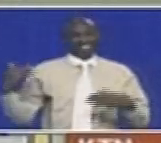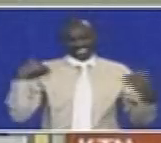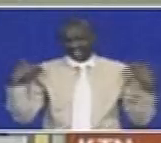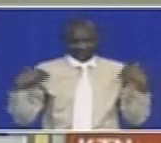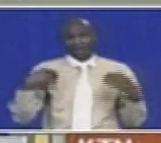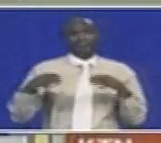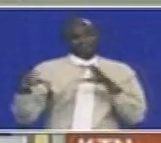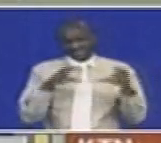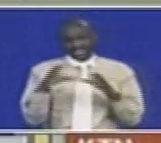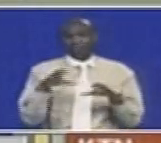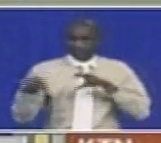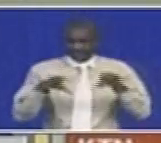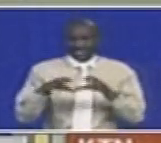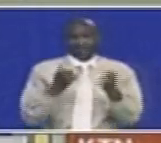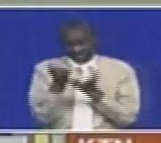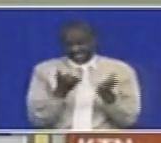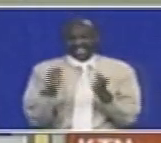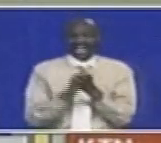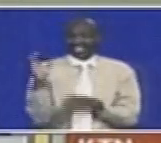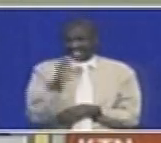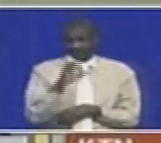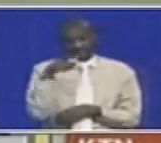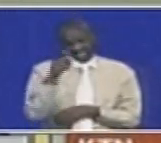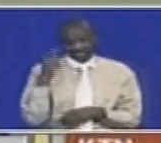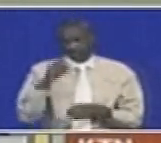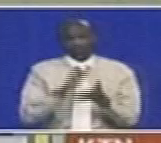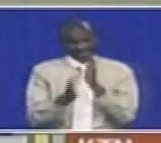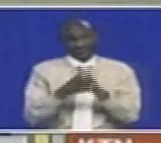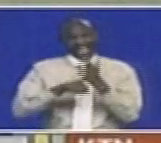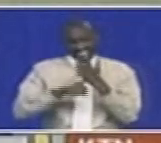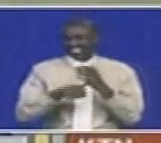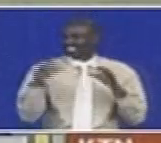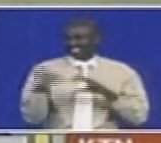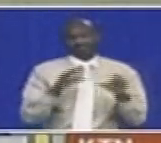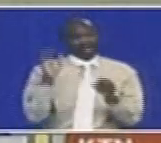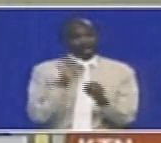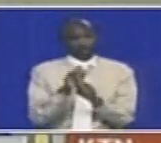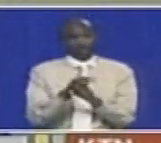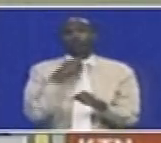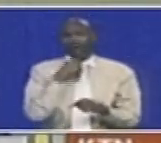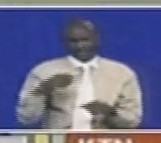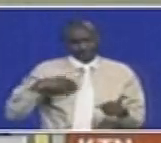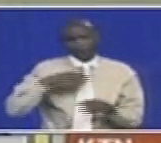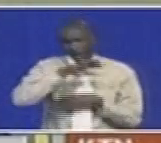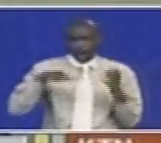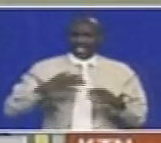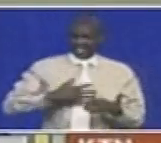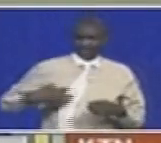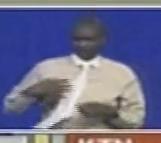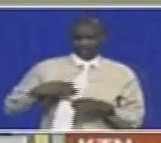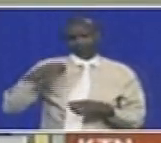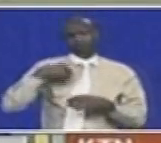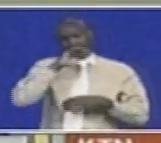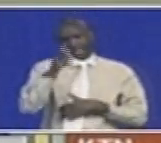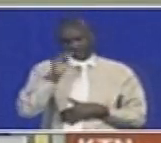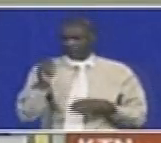na hata wafanya biashara ambao hawana vitambulisho kufuatia agizo la serikali la kuwataka wakimbizi wote kuondolewa katika sehemu za miji mikuu